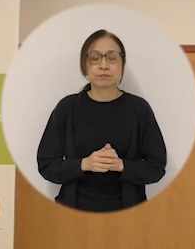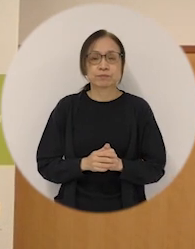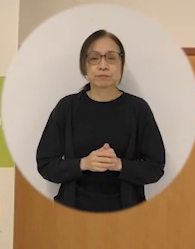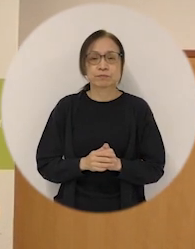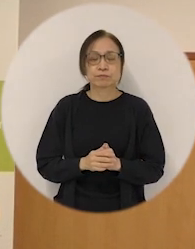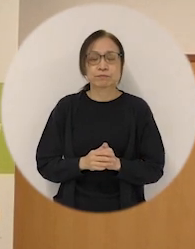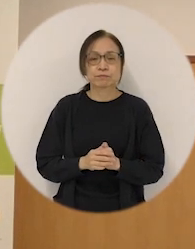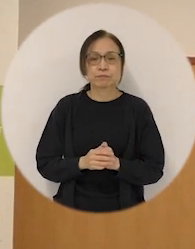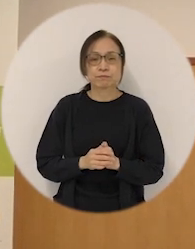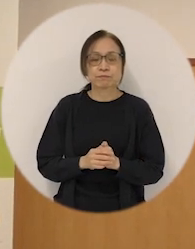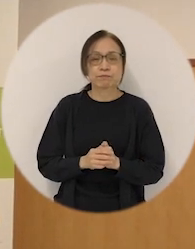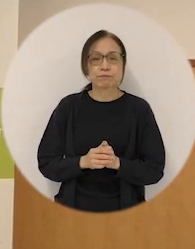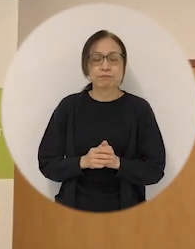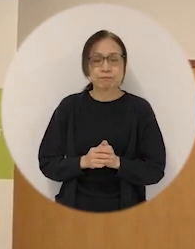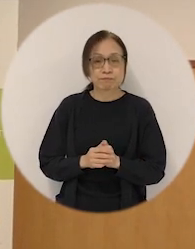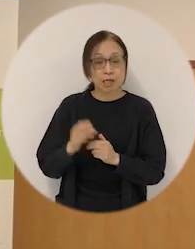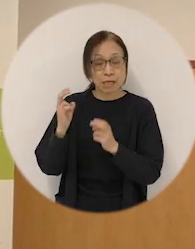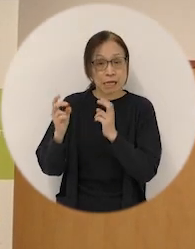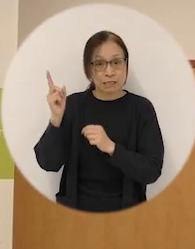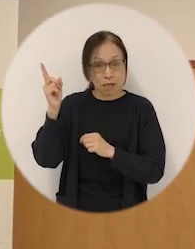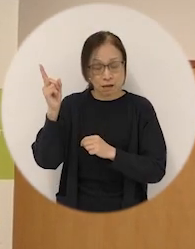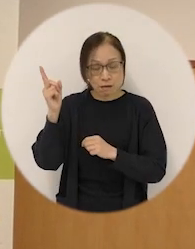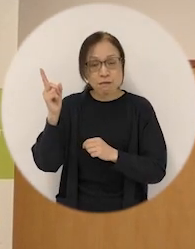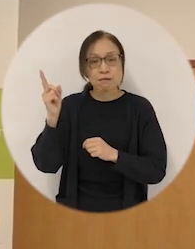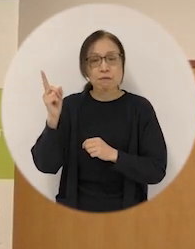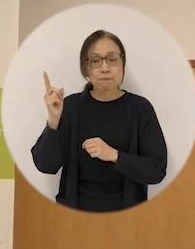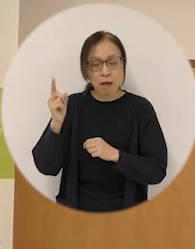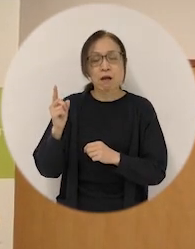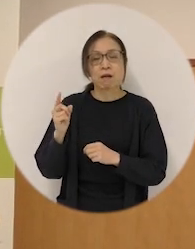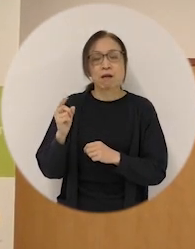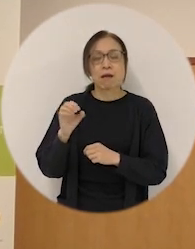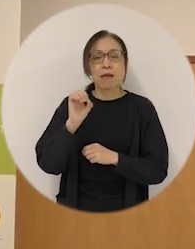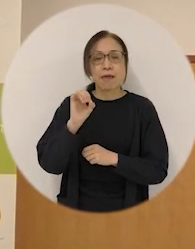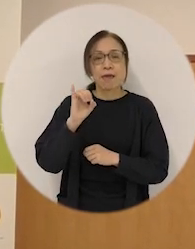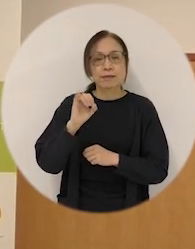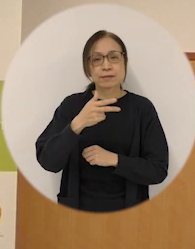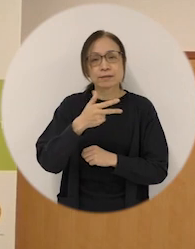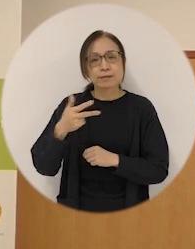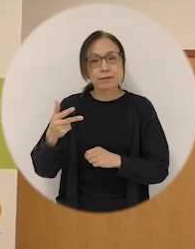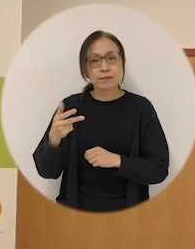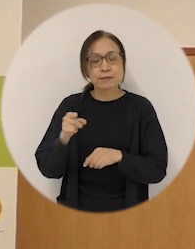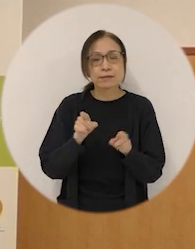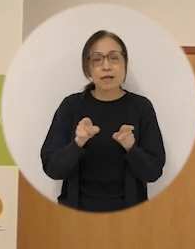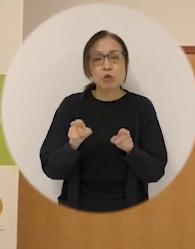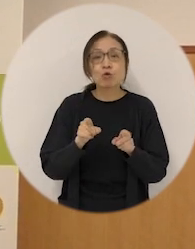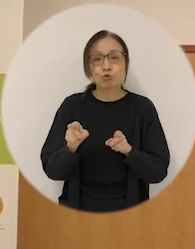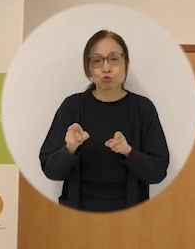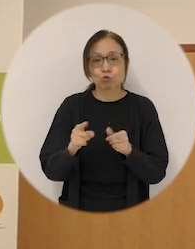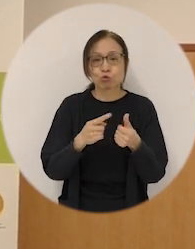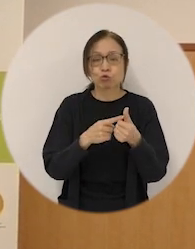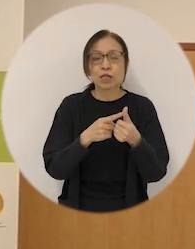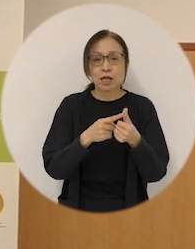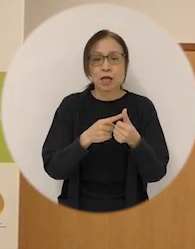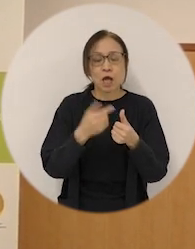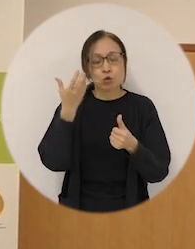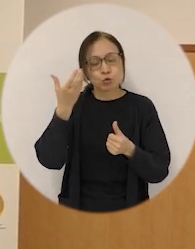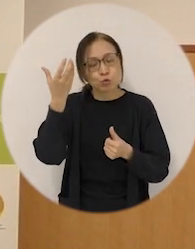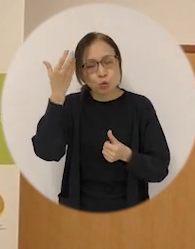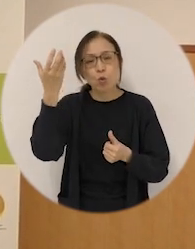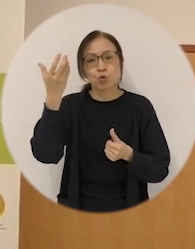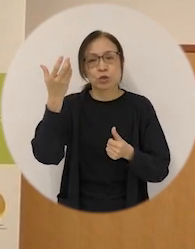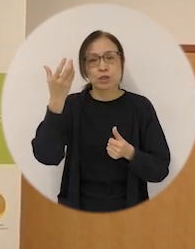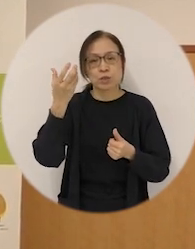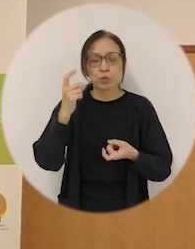ぶらやプロの方でその、英治監督がその空想というキーワードで、